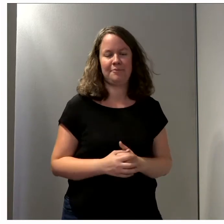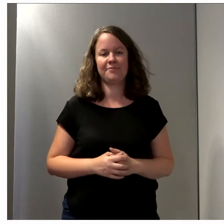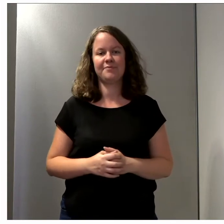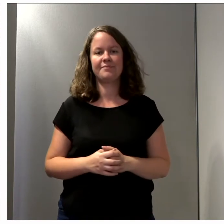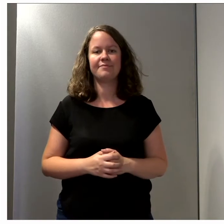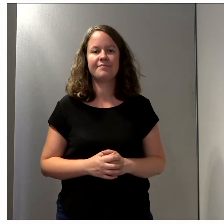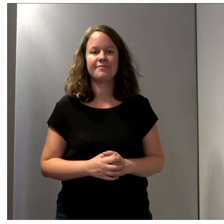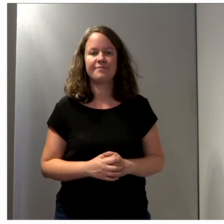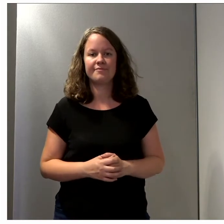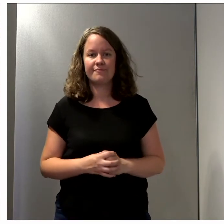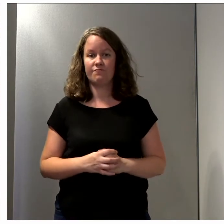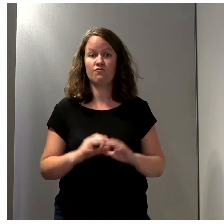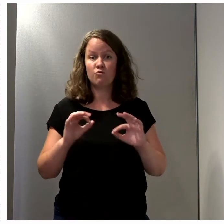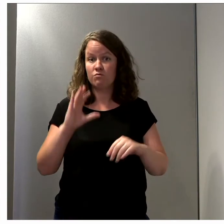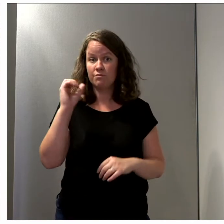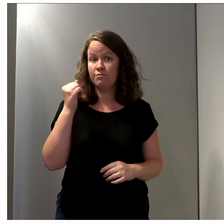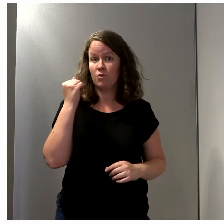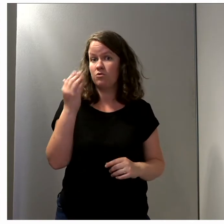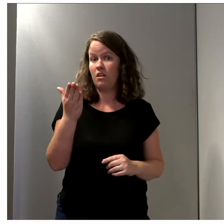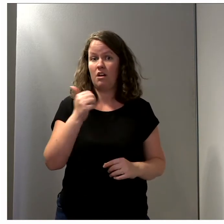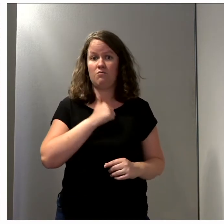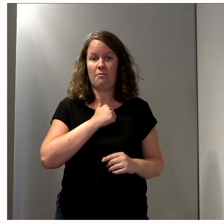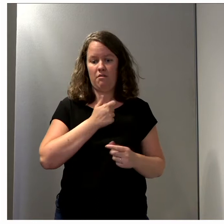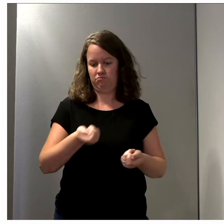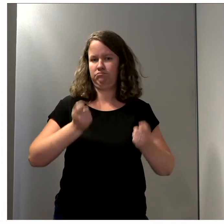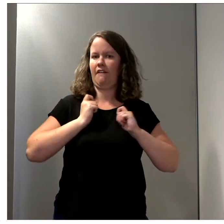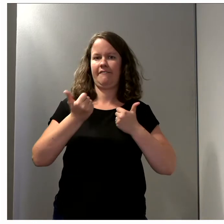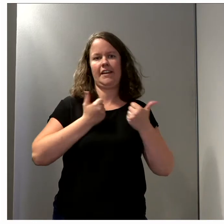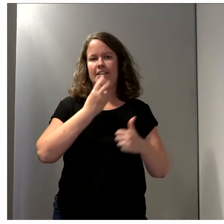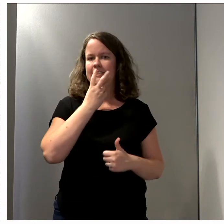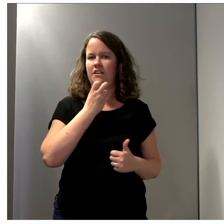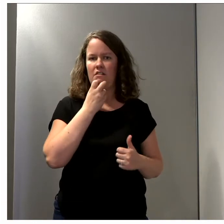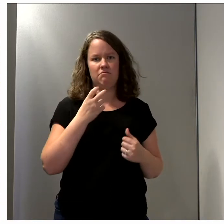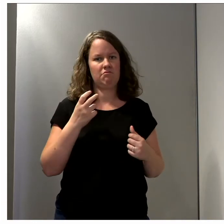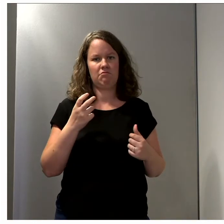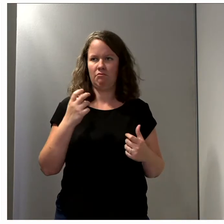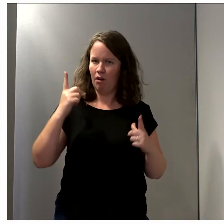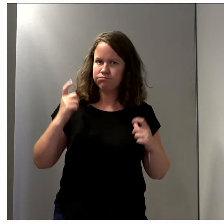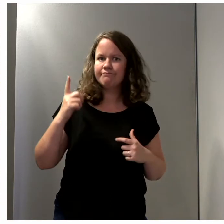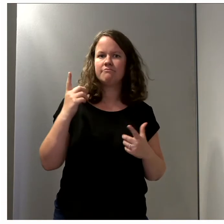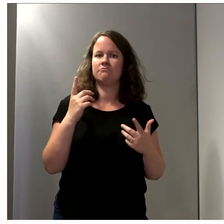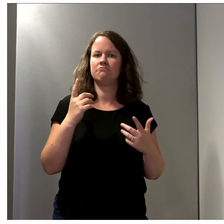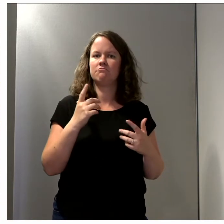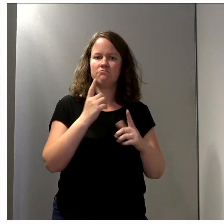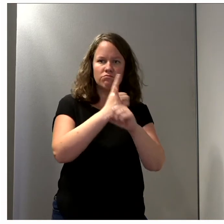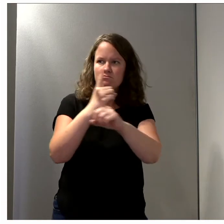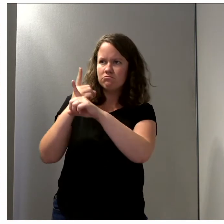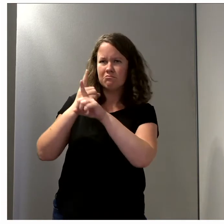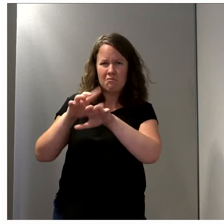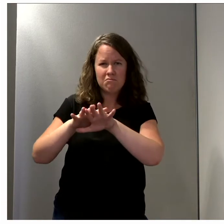Et après, là, c'est ce qui m'a mis dans le service civique, à faire connaissance auprès de plein de monde,